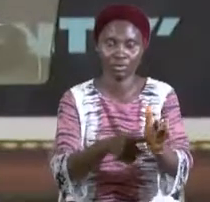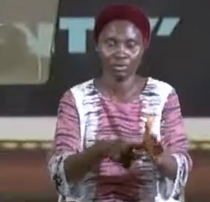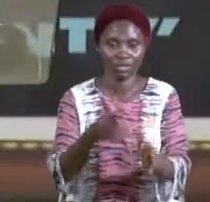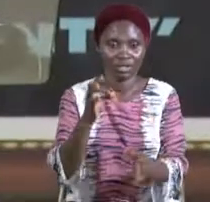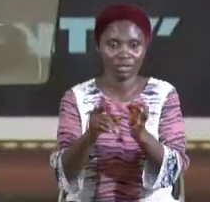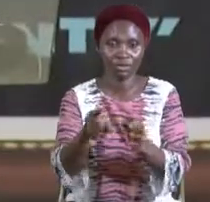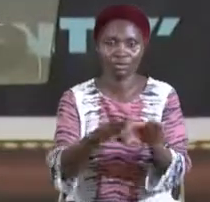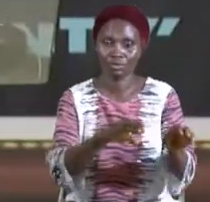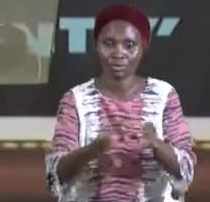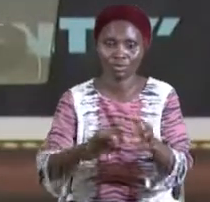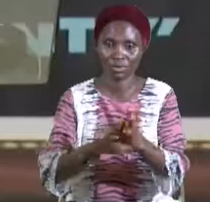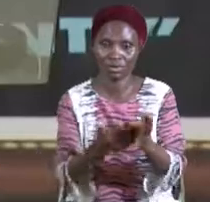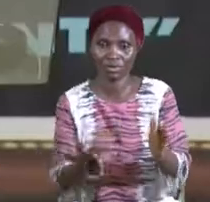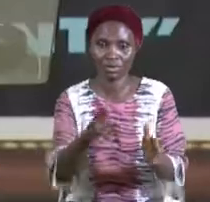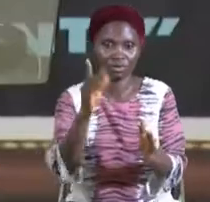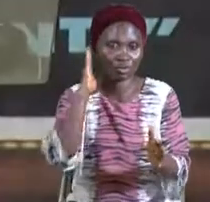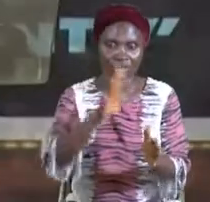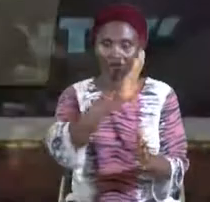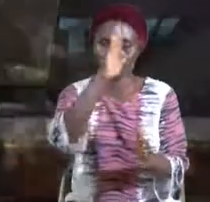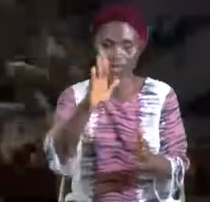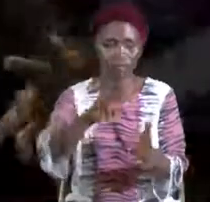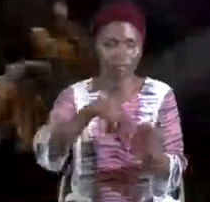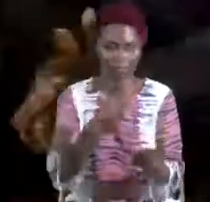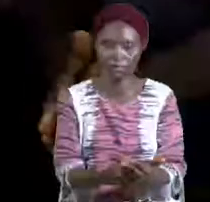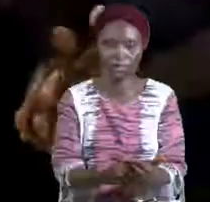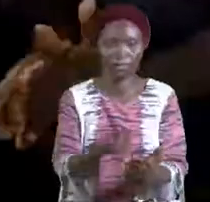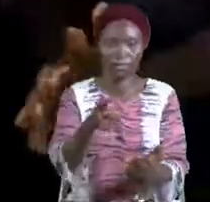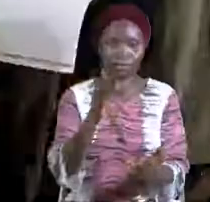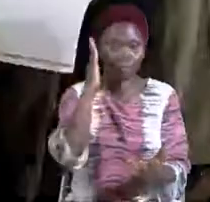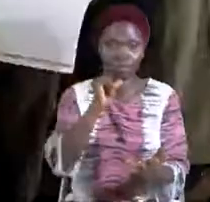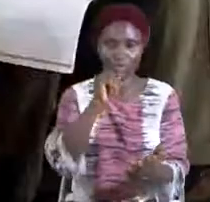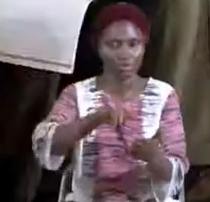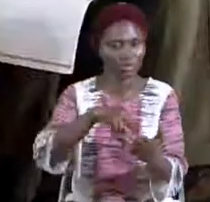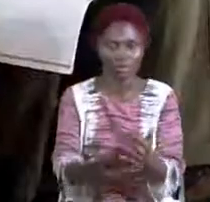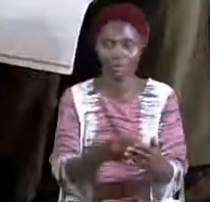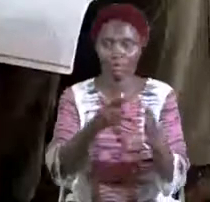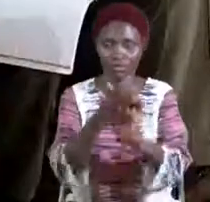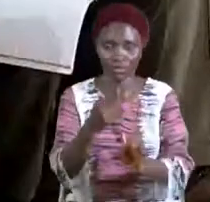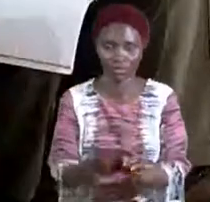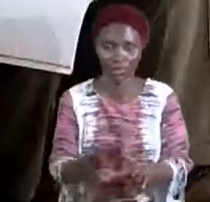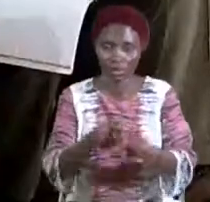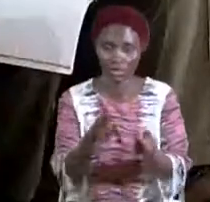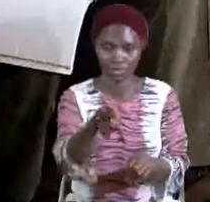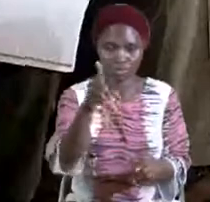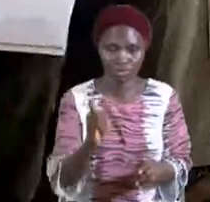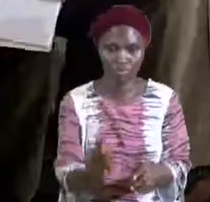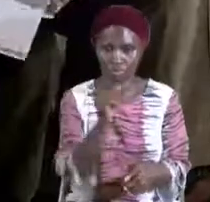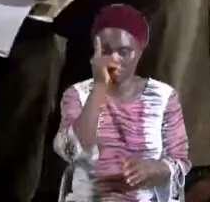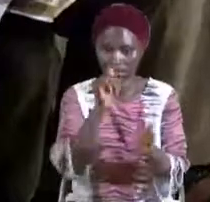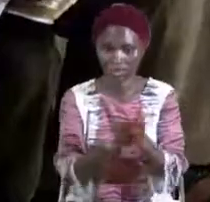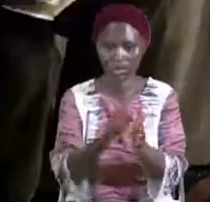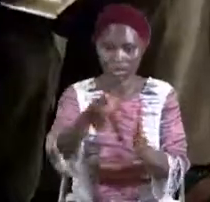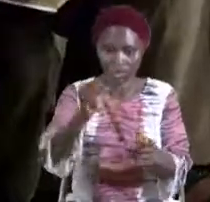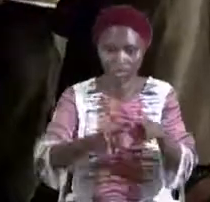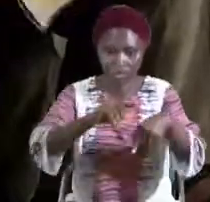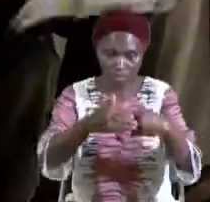ne brancherez point. Tu ne tomberas pas. Mais vous devez comprendre, retourne à Christ et reçois la